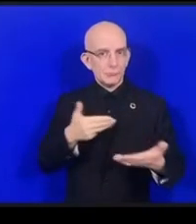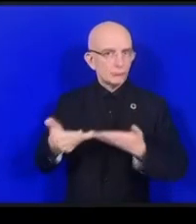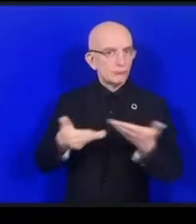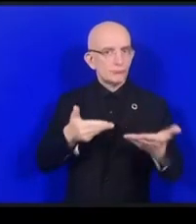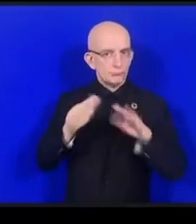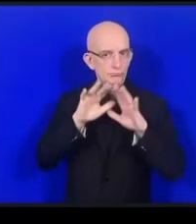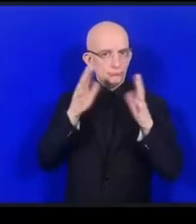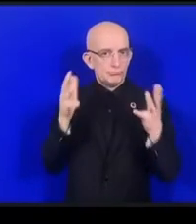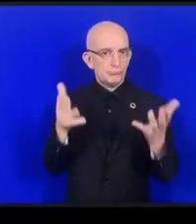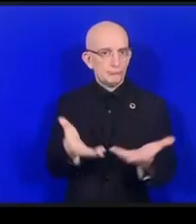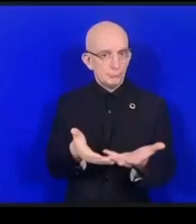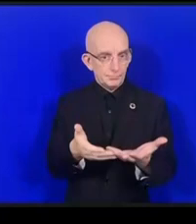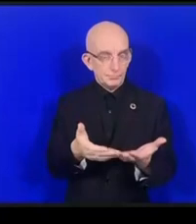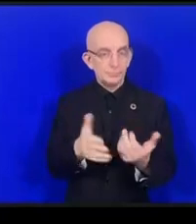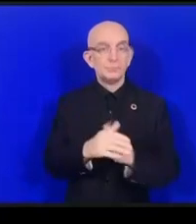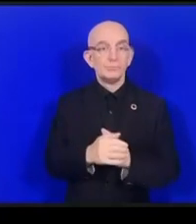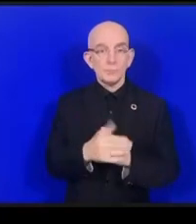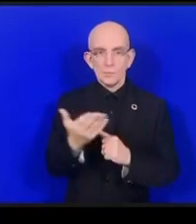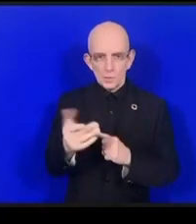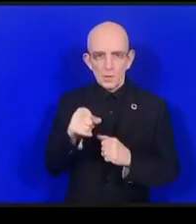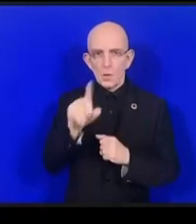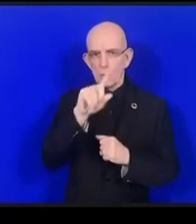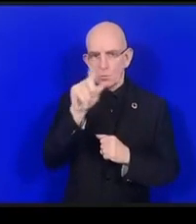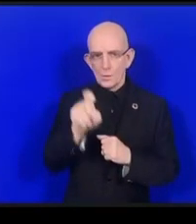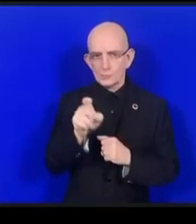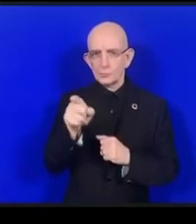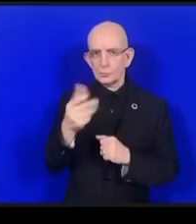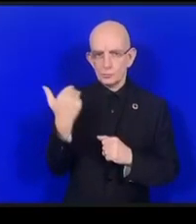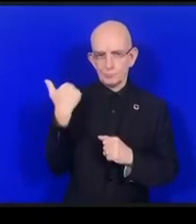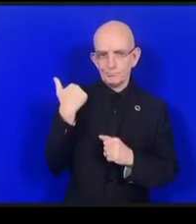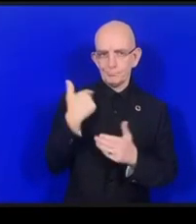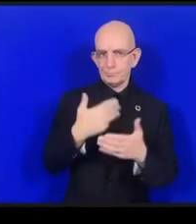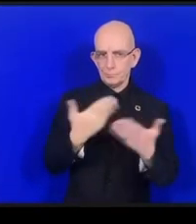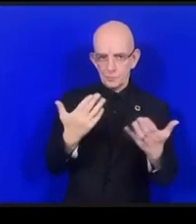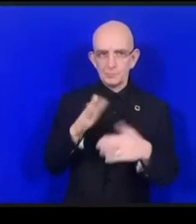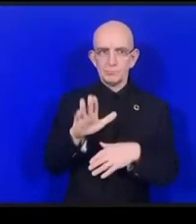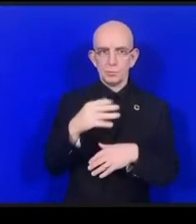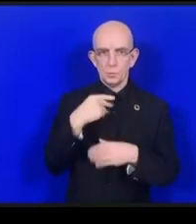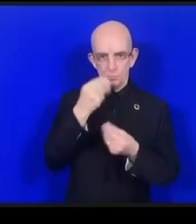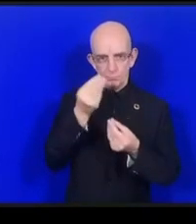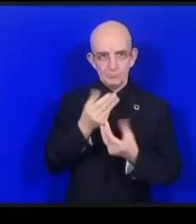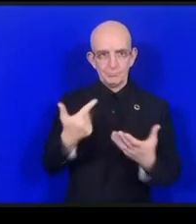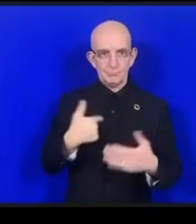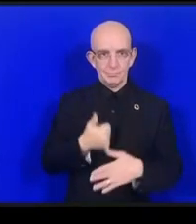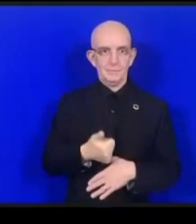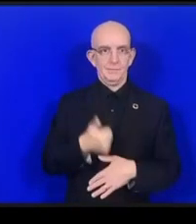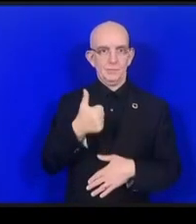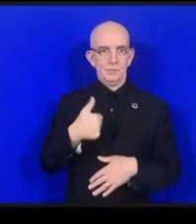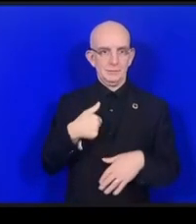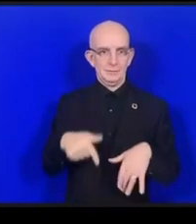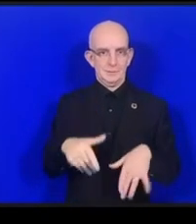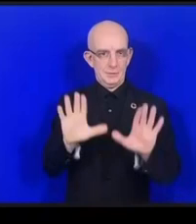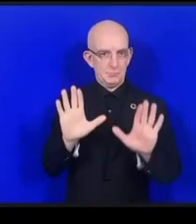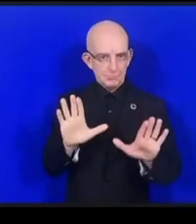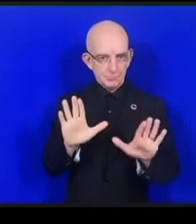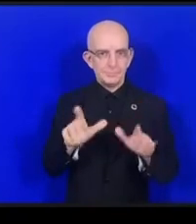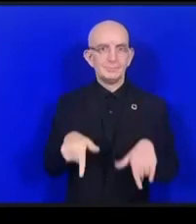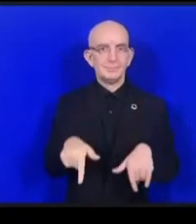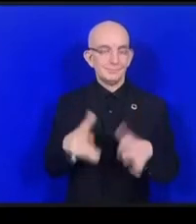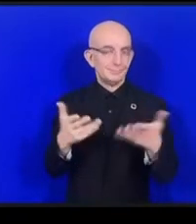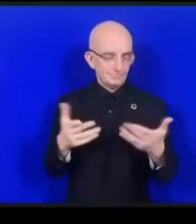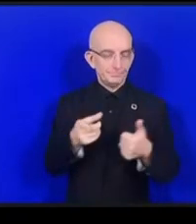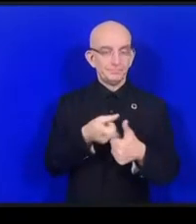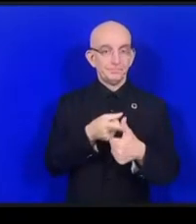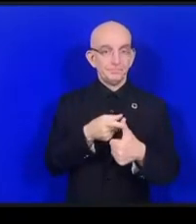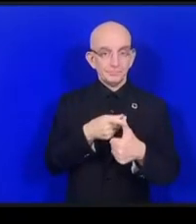пожалуй Начну с того что это право человека поэтому Когда нам задают вопрос как